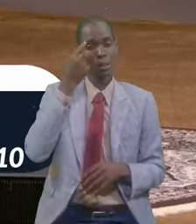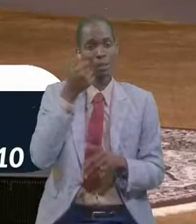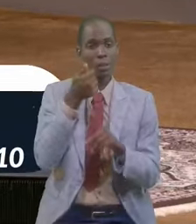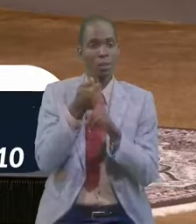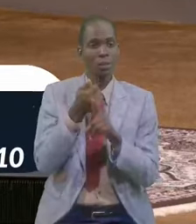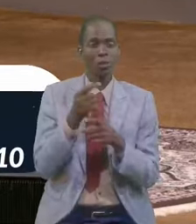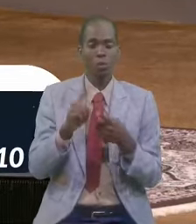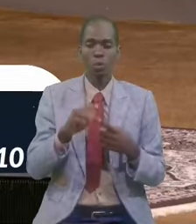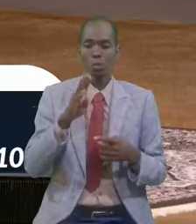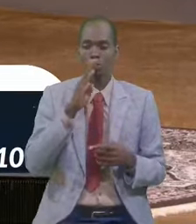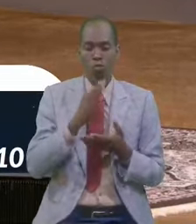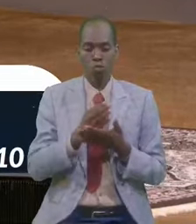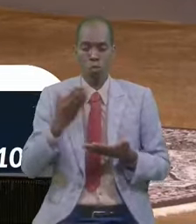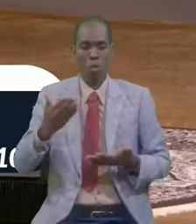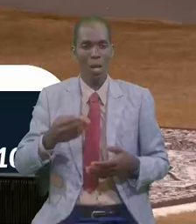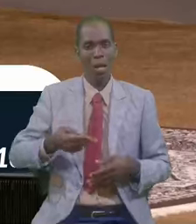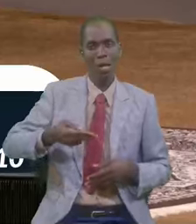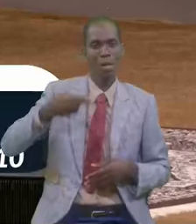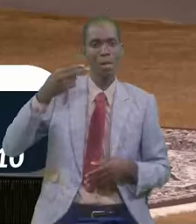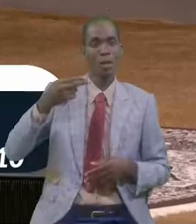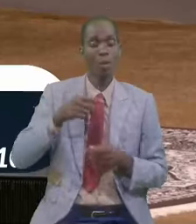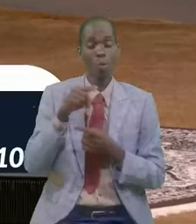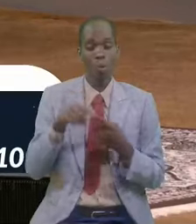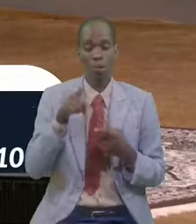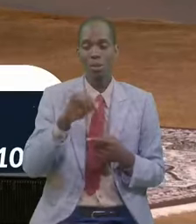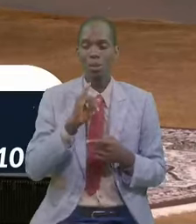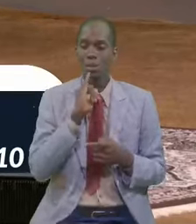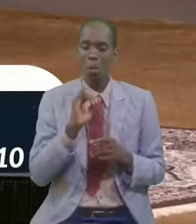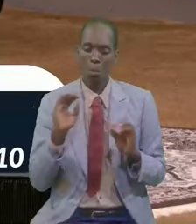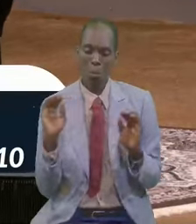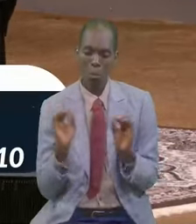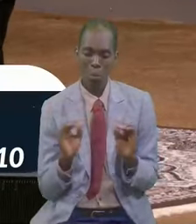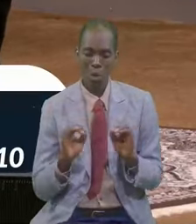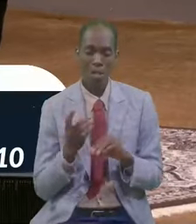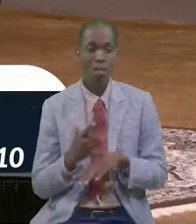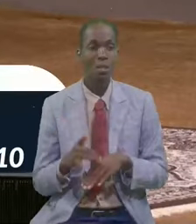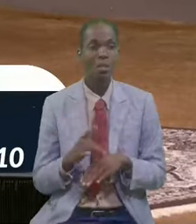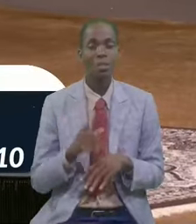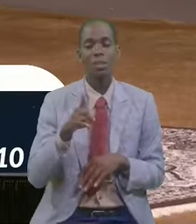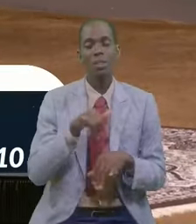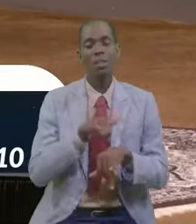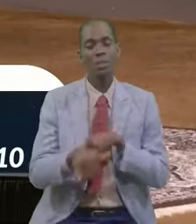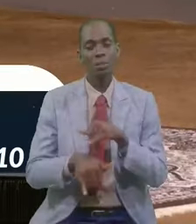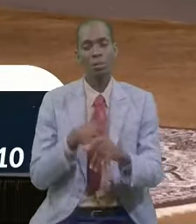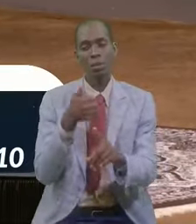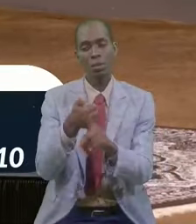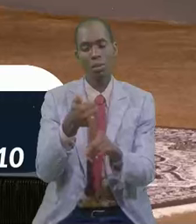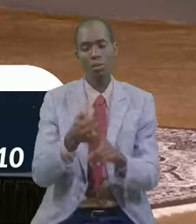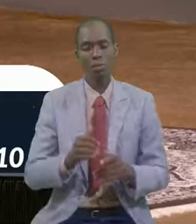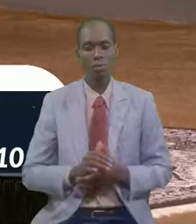quelque chose, quoi qu'il ne soit rien, il s'abuse